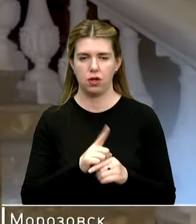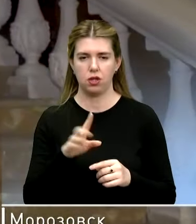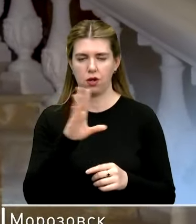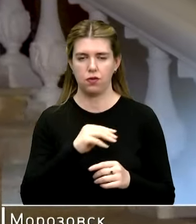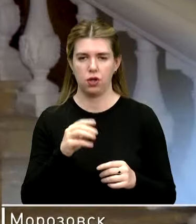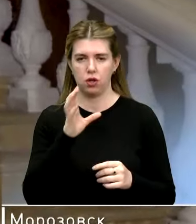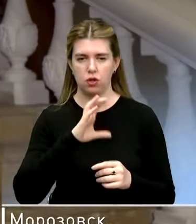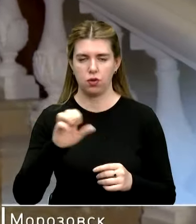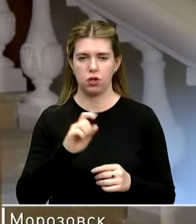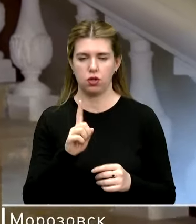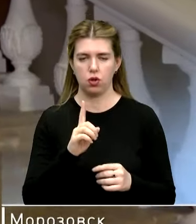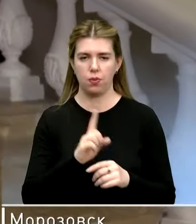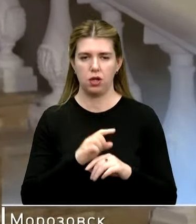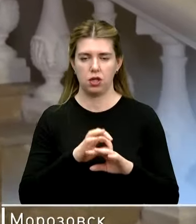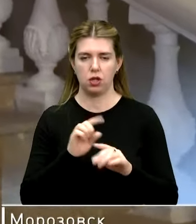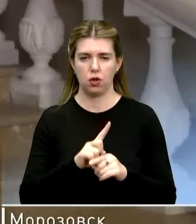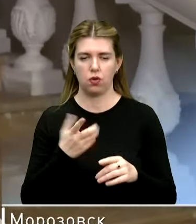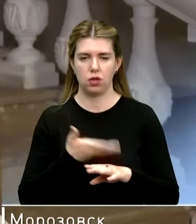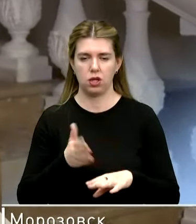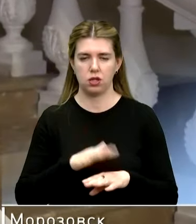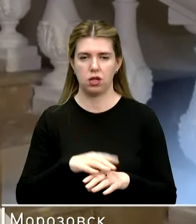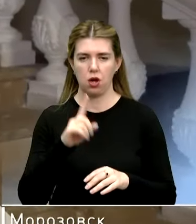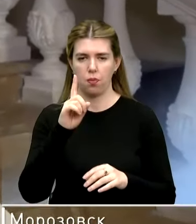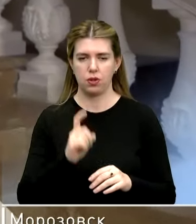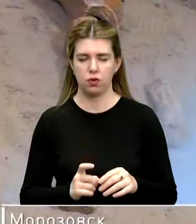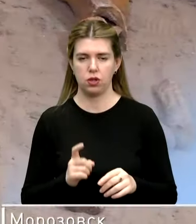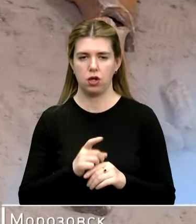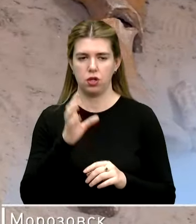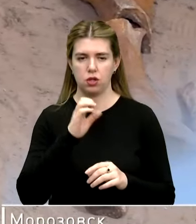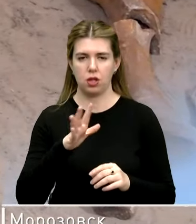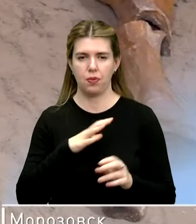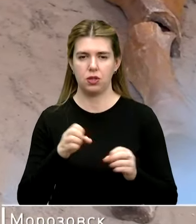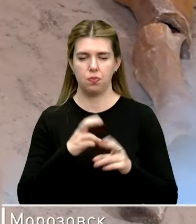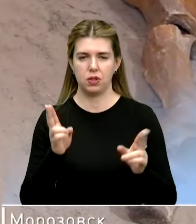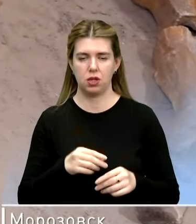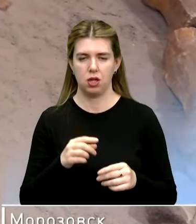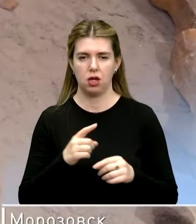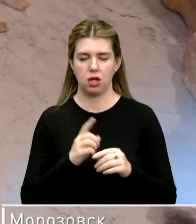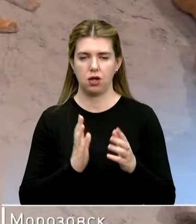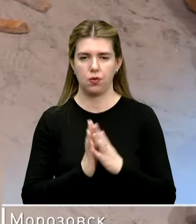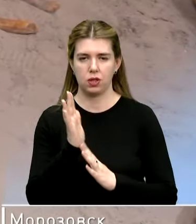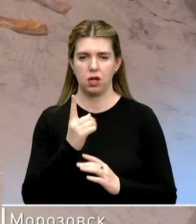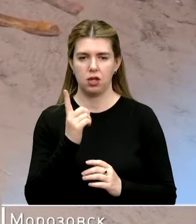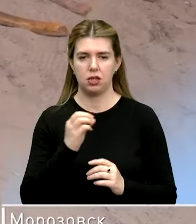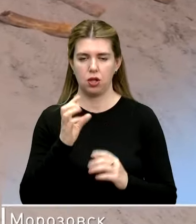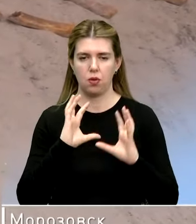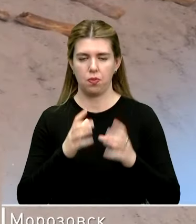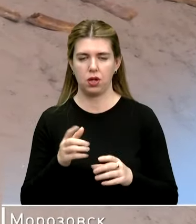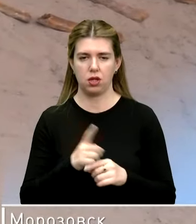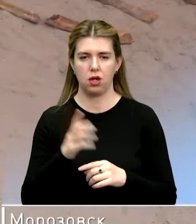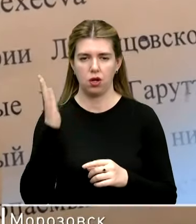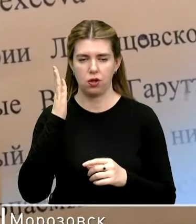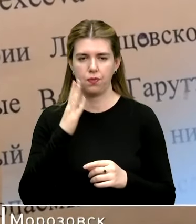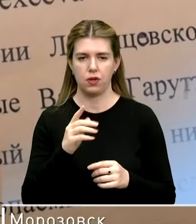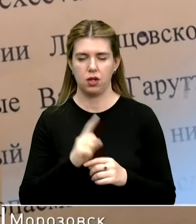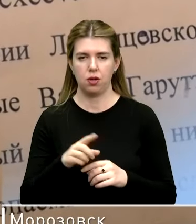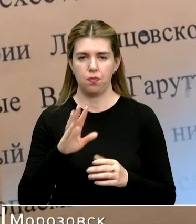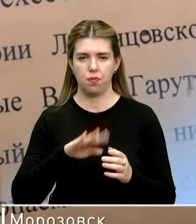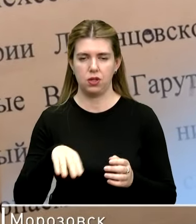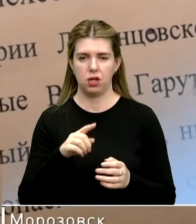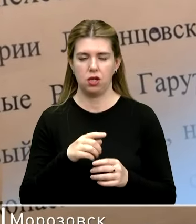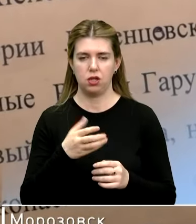мохнатого гиганта. Чтобы носить такую тяжесть, на позвоночнике слона были специальные отростки. Единственный в мире голотип черепа, но без